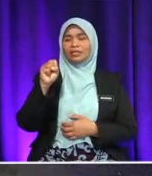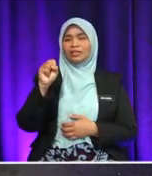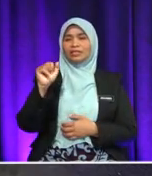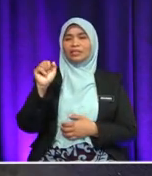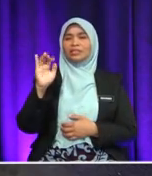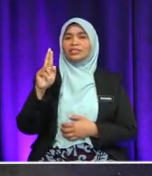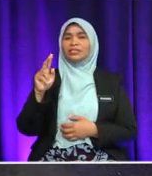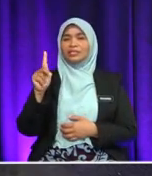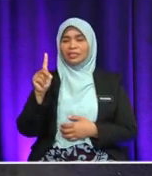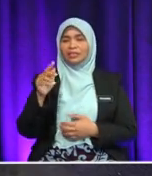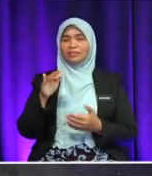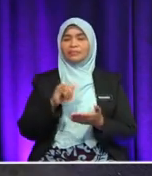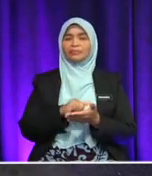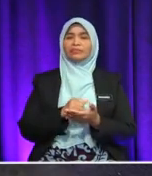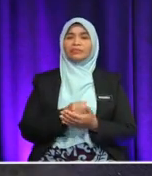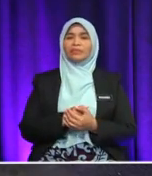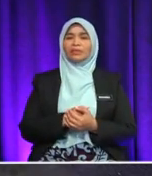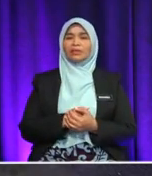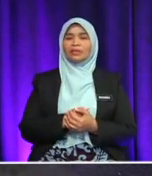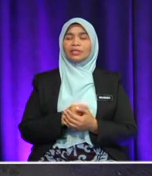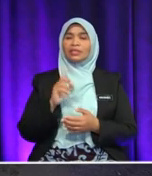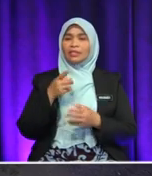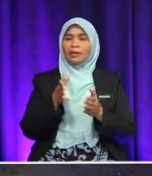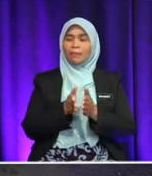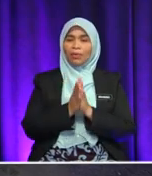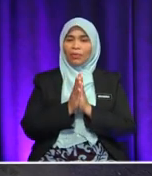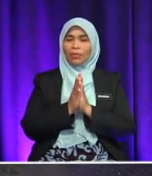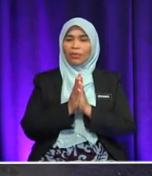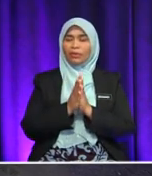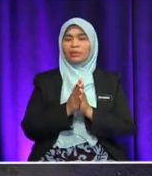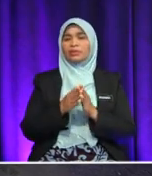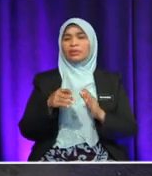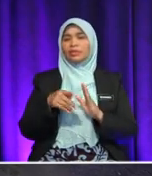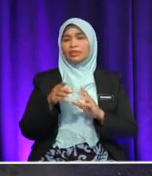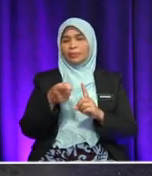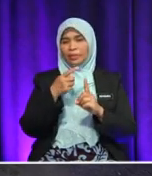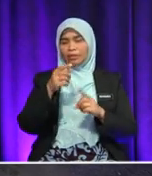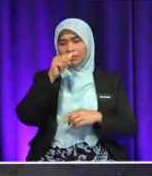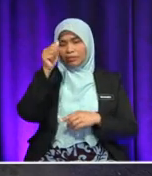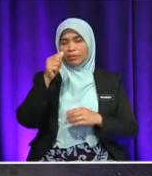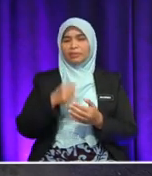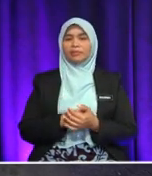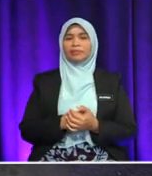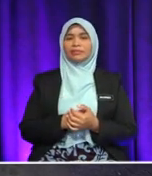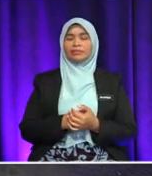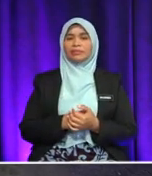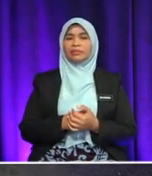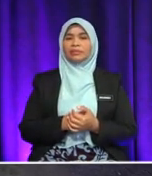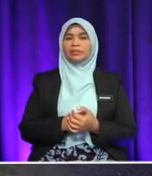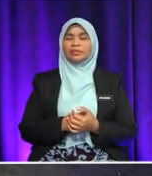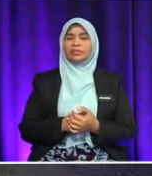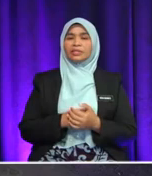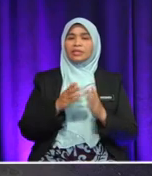menghindari daripada perbuatan tersebut kita mohon kepada Allah Subhanahu wa ta'ala itu dia hikmahnya kita